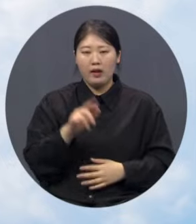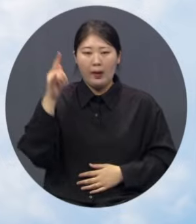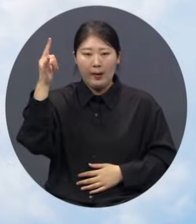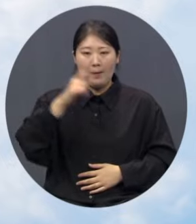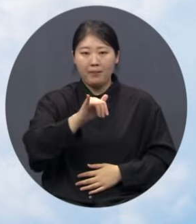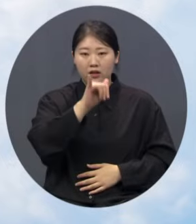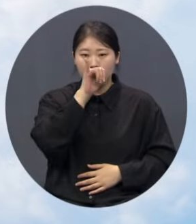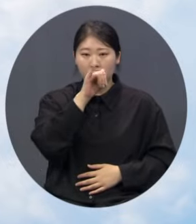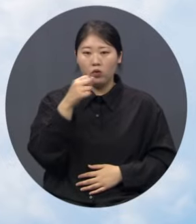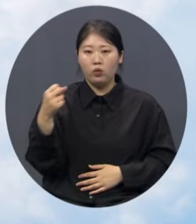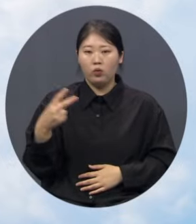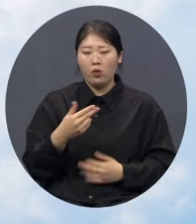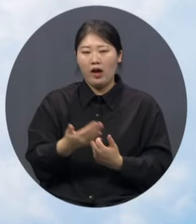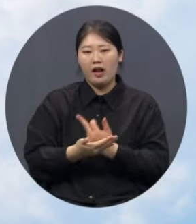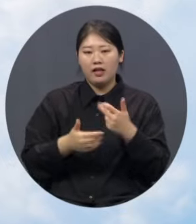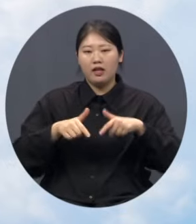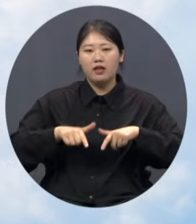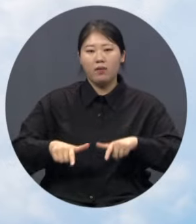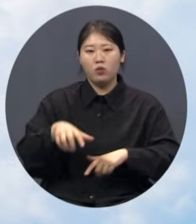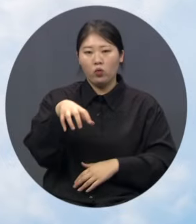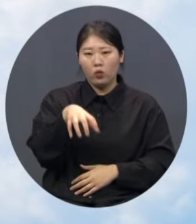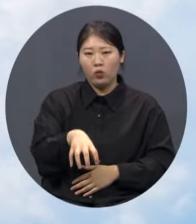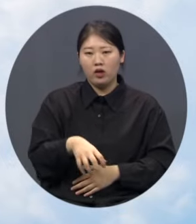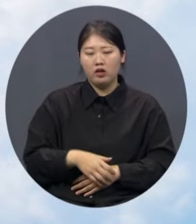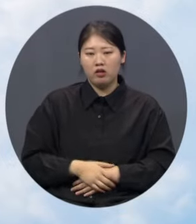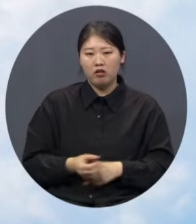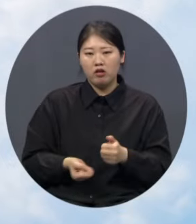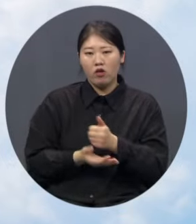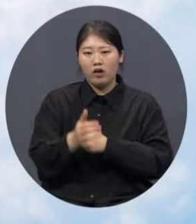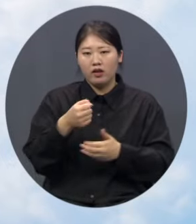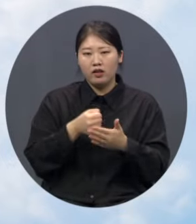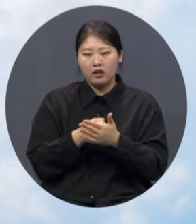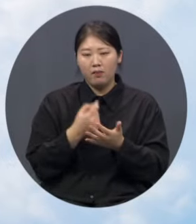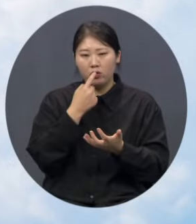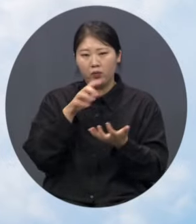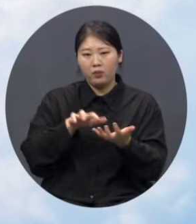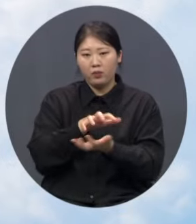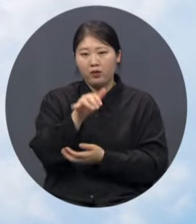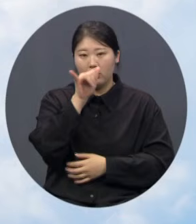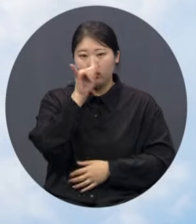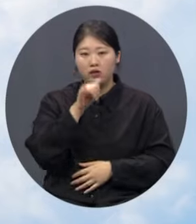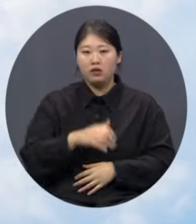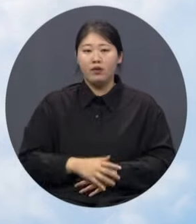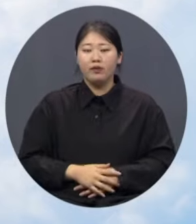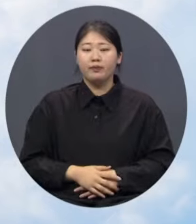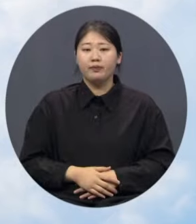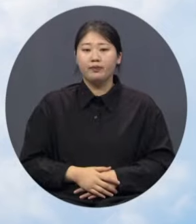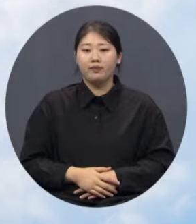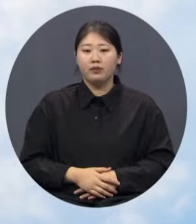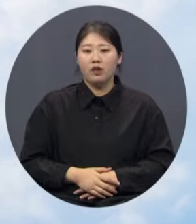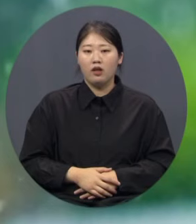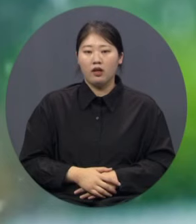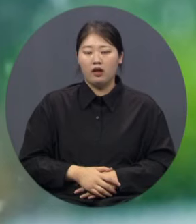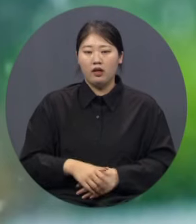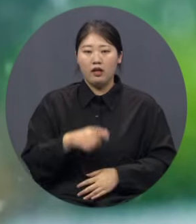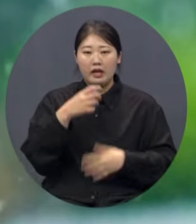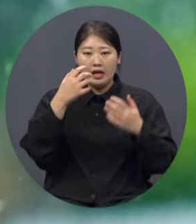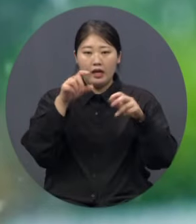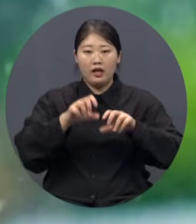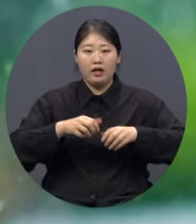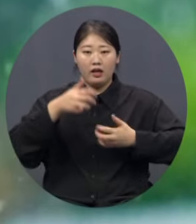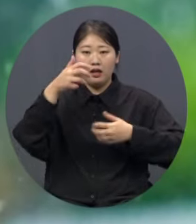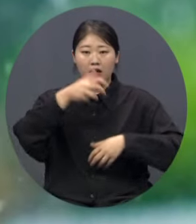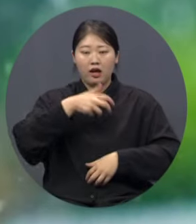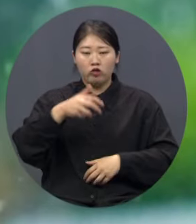쨍쨍하고 한라산 남쪽 지역은 지형적인 영향으로 대체로 흐리고 비가 가끔 내리겠습니다 예상 강수량을 보시면